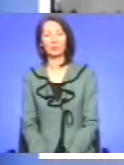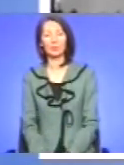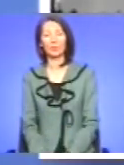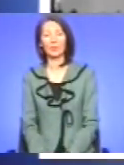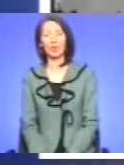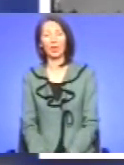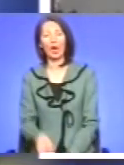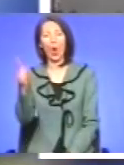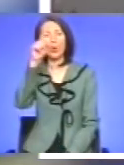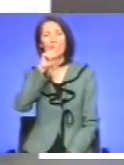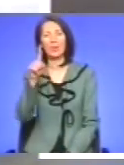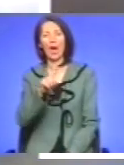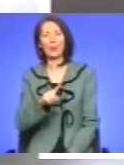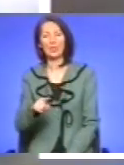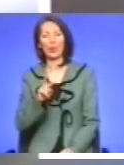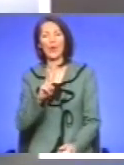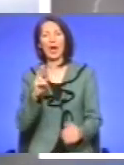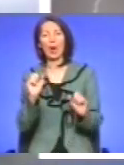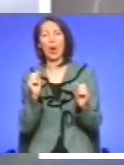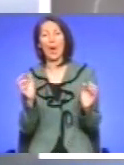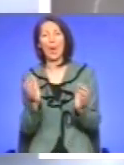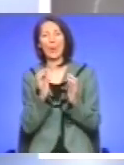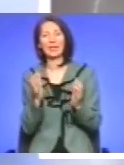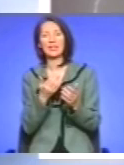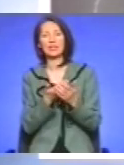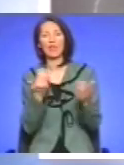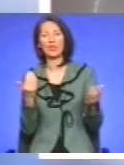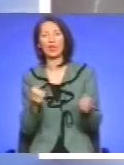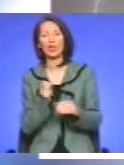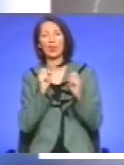Удар блискавкою. Як берегтися від небезпечного розряду?